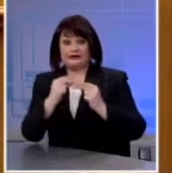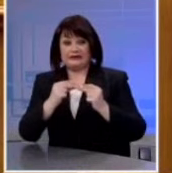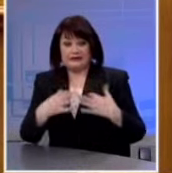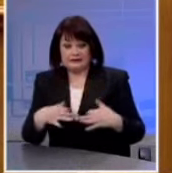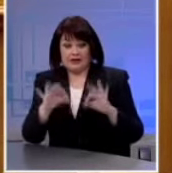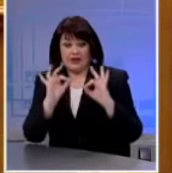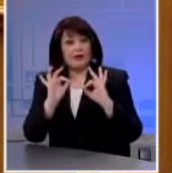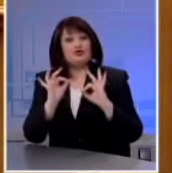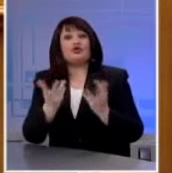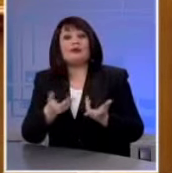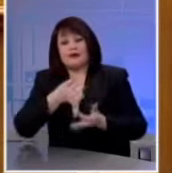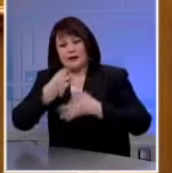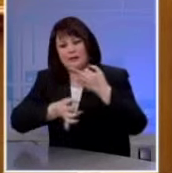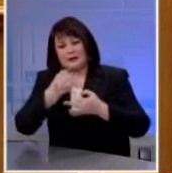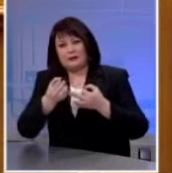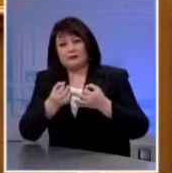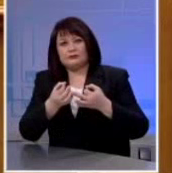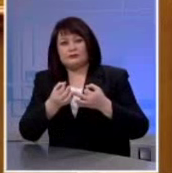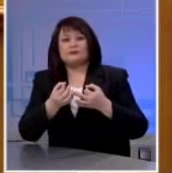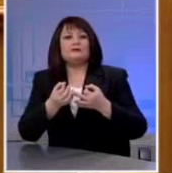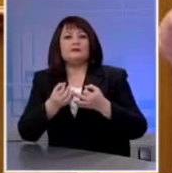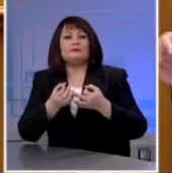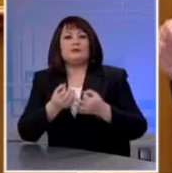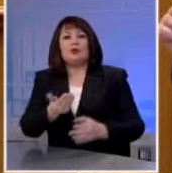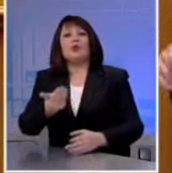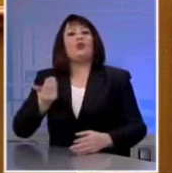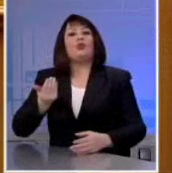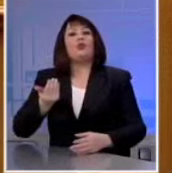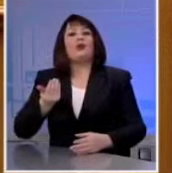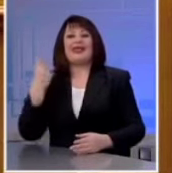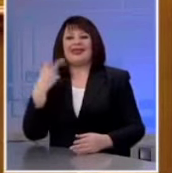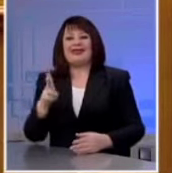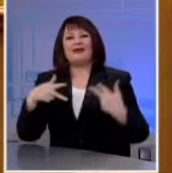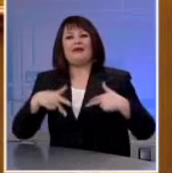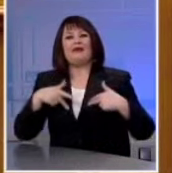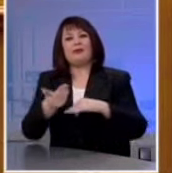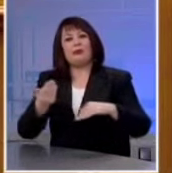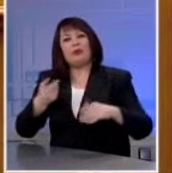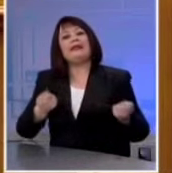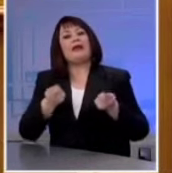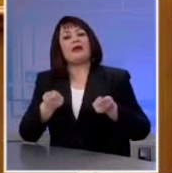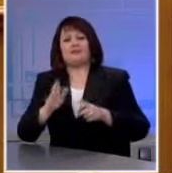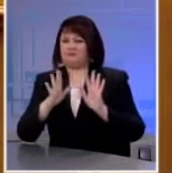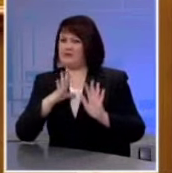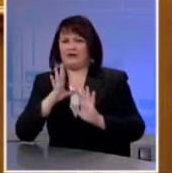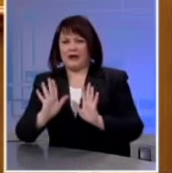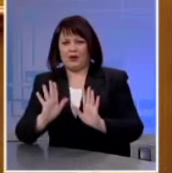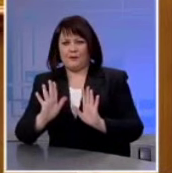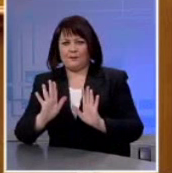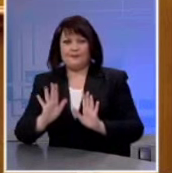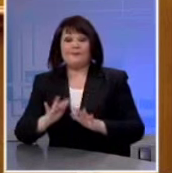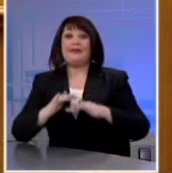και την ομιλία μου από τα πεπραγμένα των δικών σας κυβερνήσεων, αλλά από το